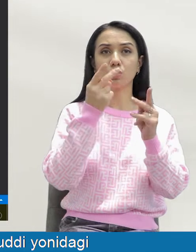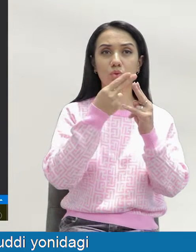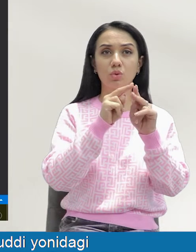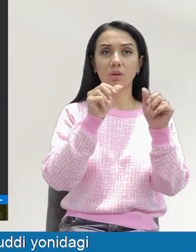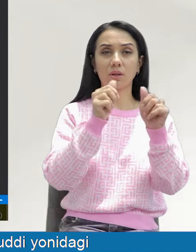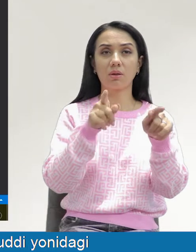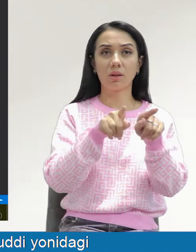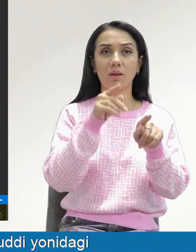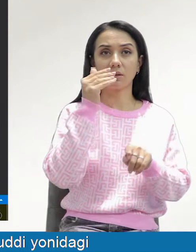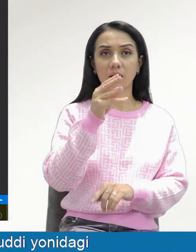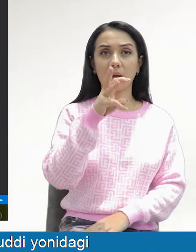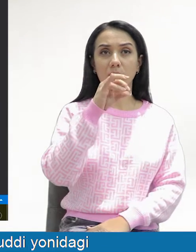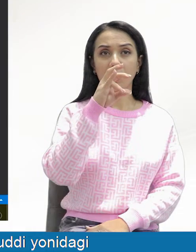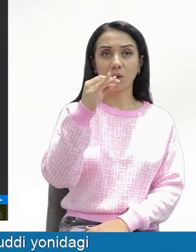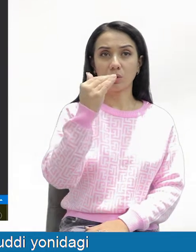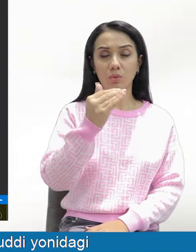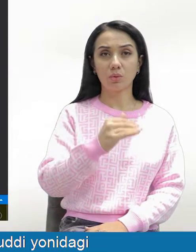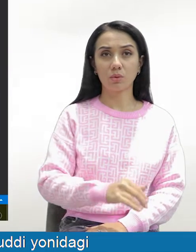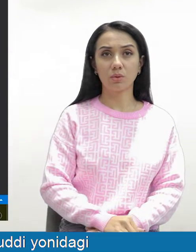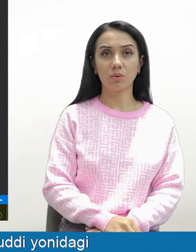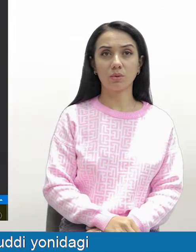ya'ni xuddi menu